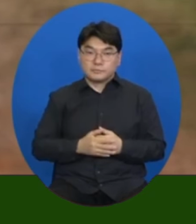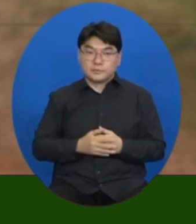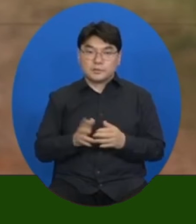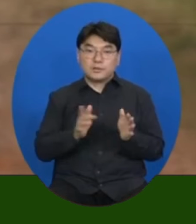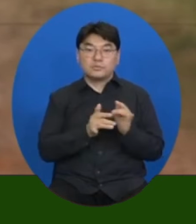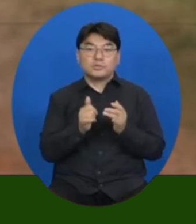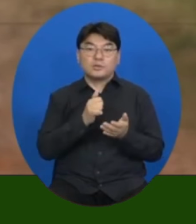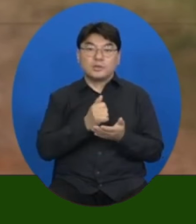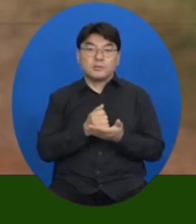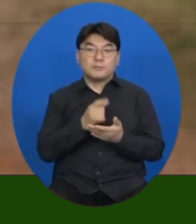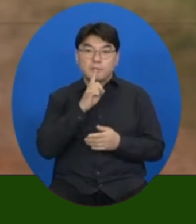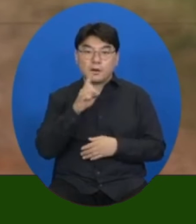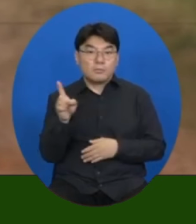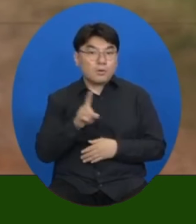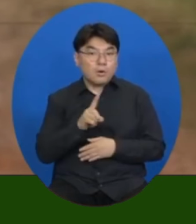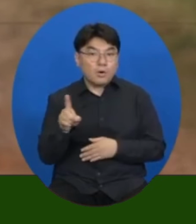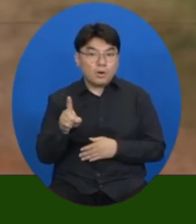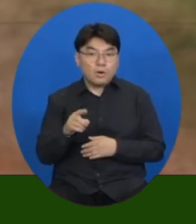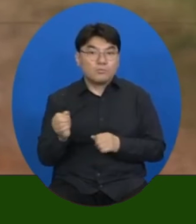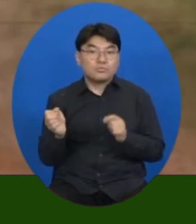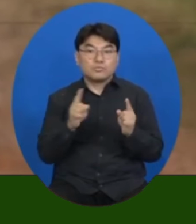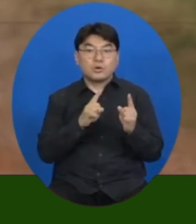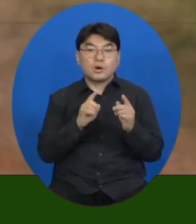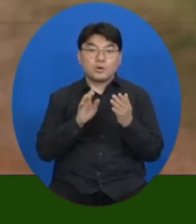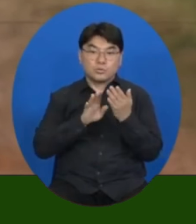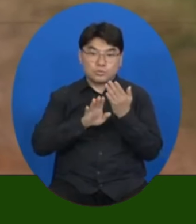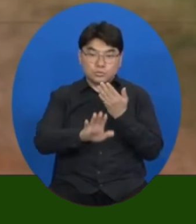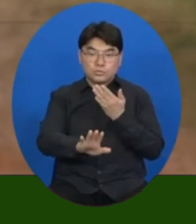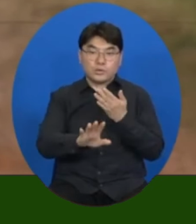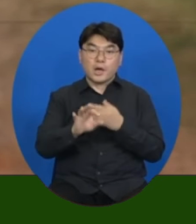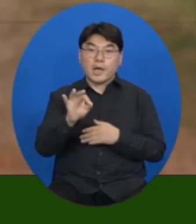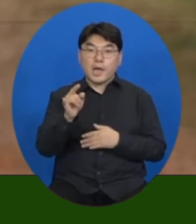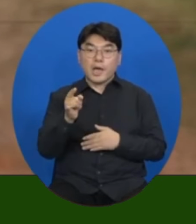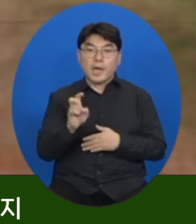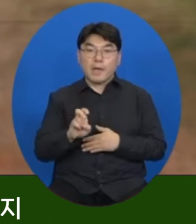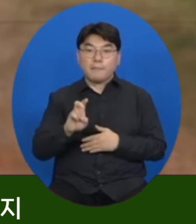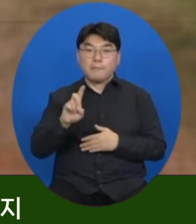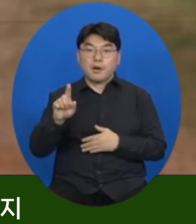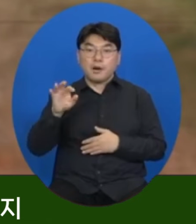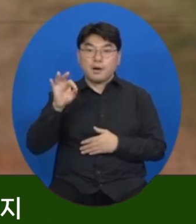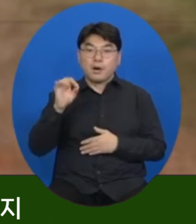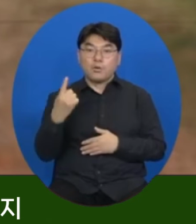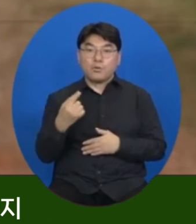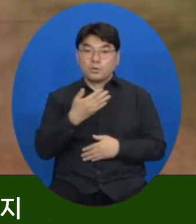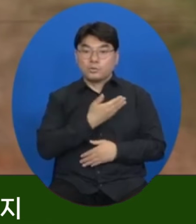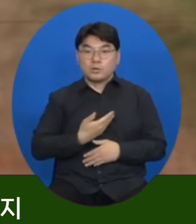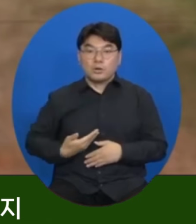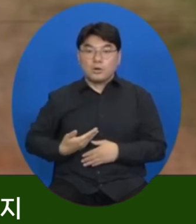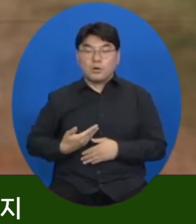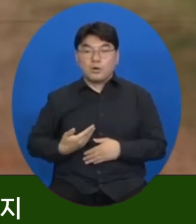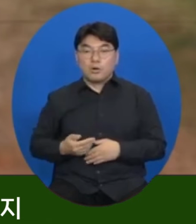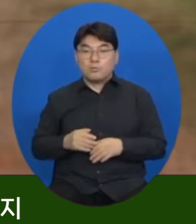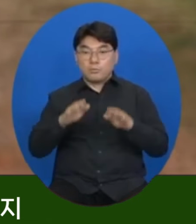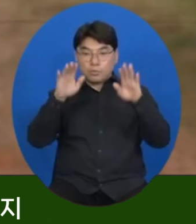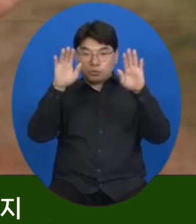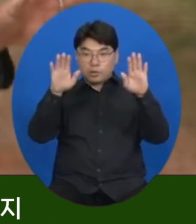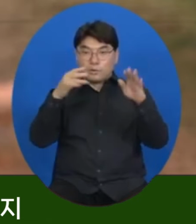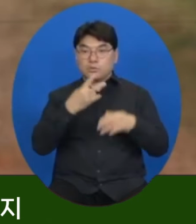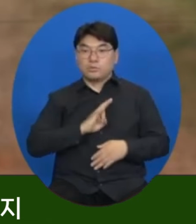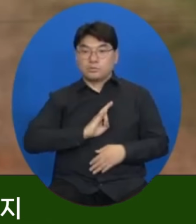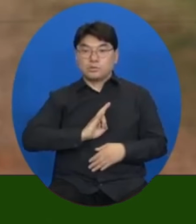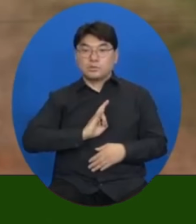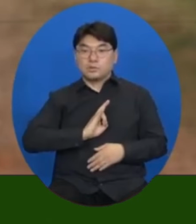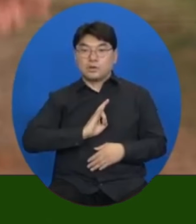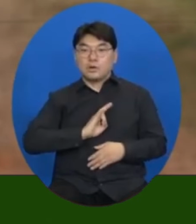하셨냐면 부활하신 후에 엠마와 제자들에게 무슨 얘기를 하냐면 너희 그 성경에 모세와 선지자로부터 쓰여진